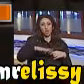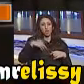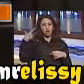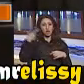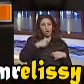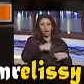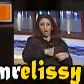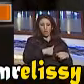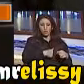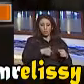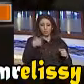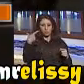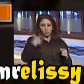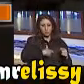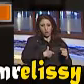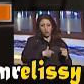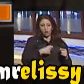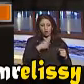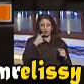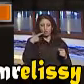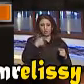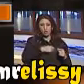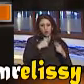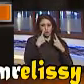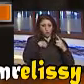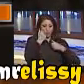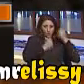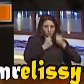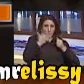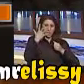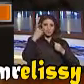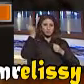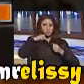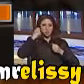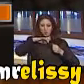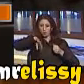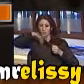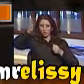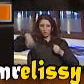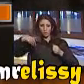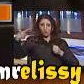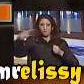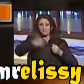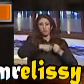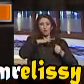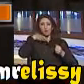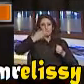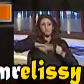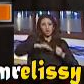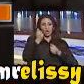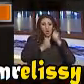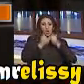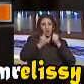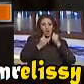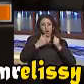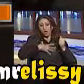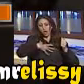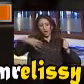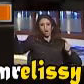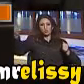جات له في قلبه واخد بال حضرتك، وخدوا العربيه ومشوا. وبعدين انا مش عارف يعني لما يطلع حراسه زي